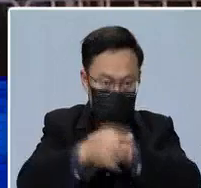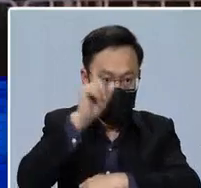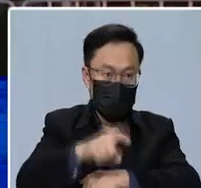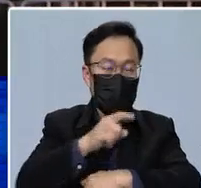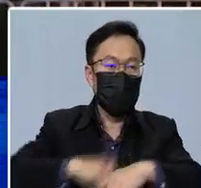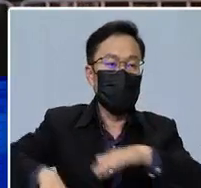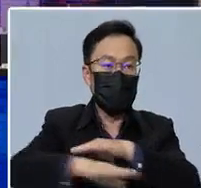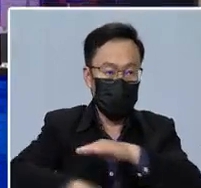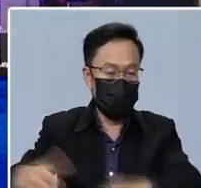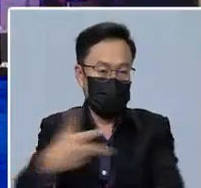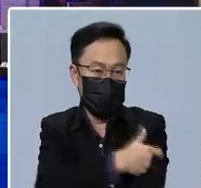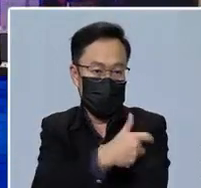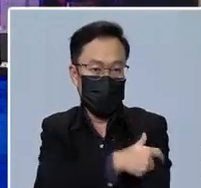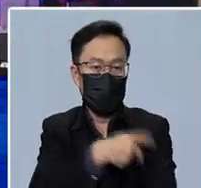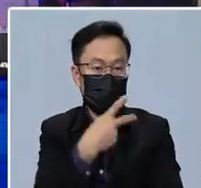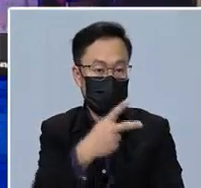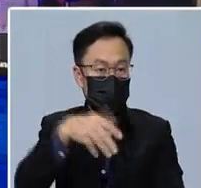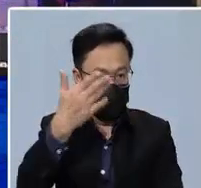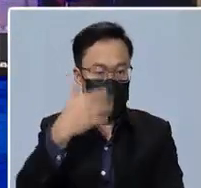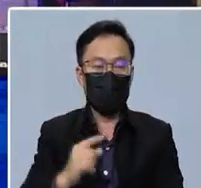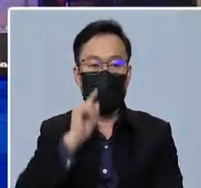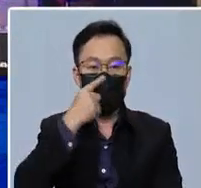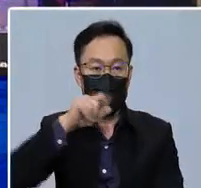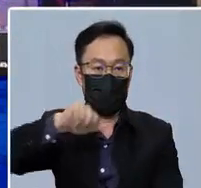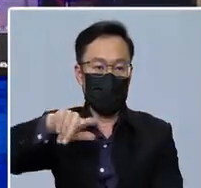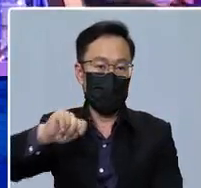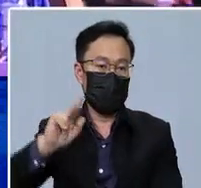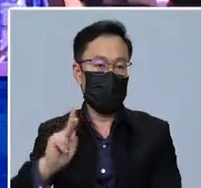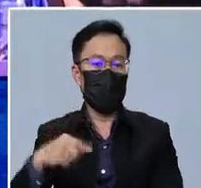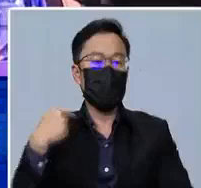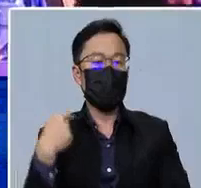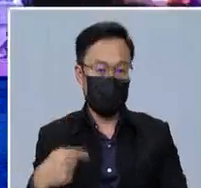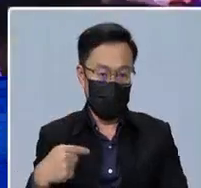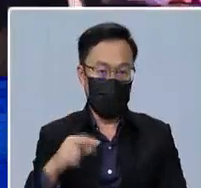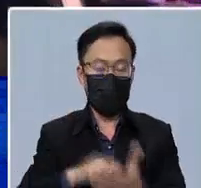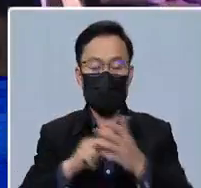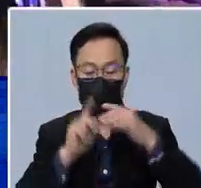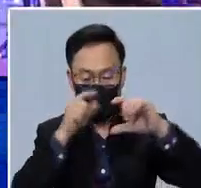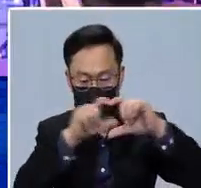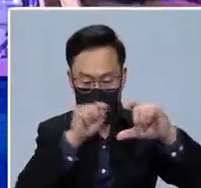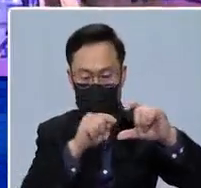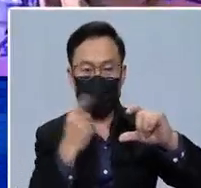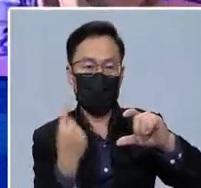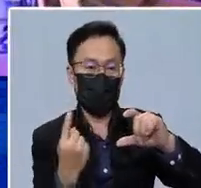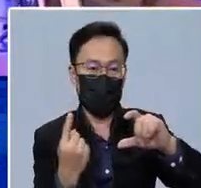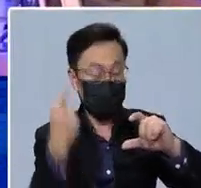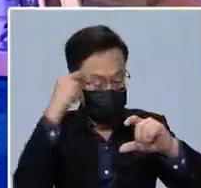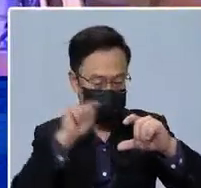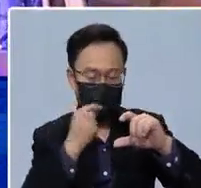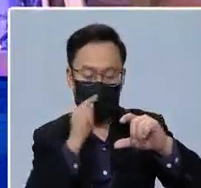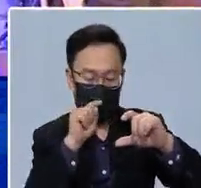งานนะครับต้องรับวัคซีนจำนวน2เข็มและต้องมีผลตรวจ ATK เป็นผลลบภายใน72ชั่วโมงครับถึงจะสามารถเข้าร่วมงานได้